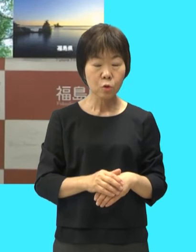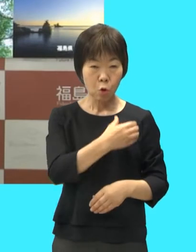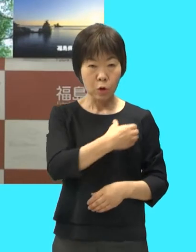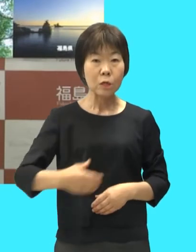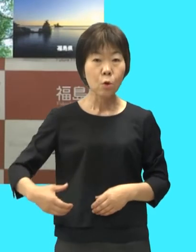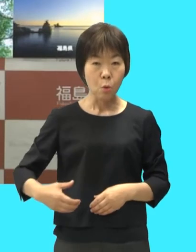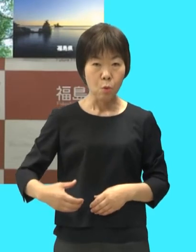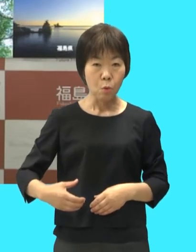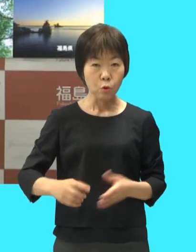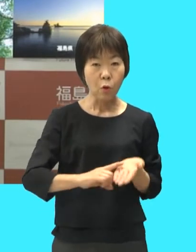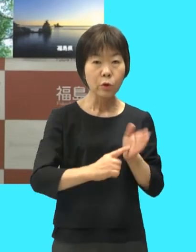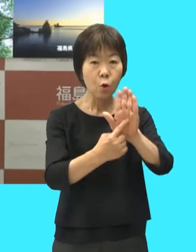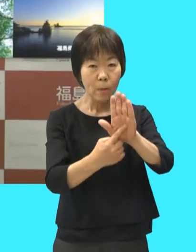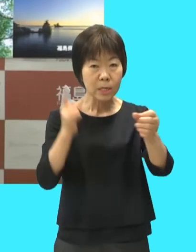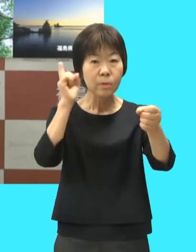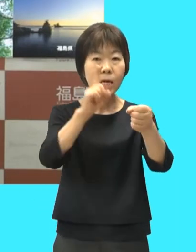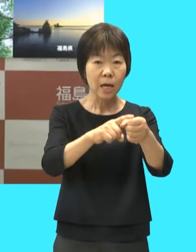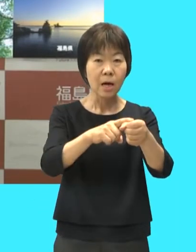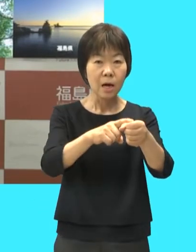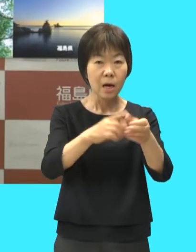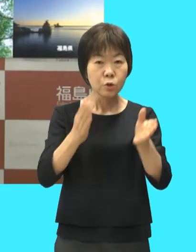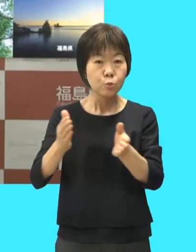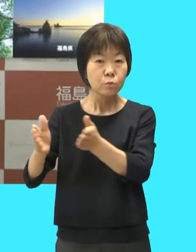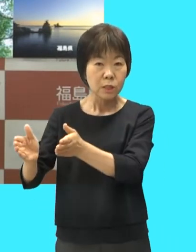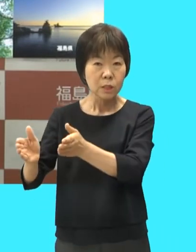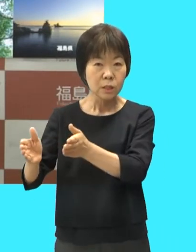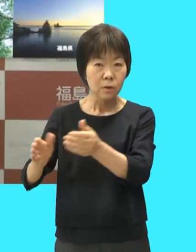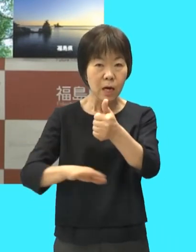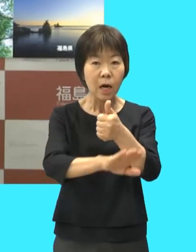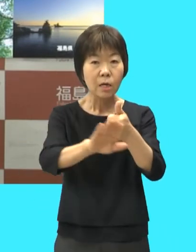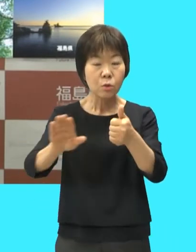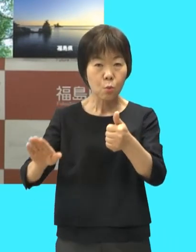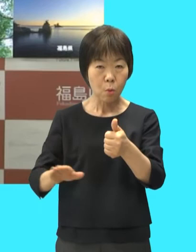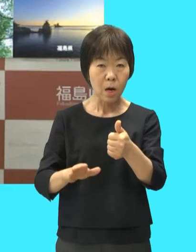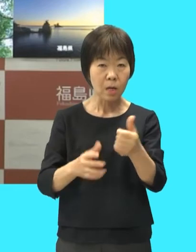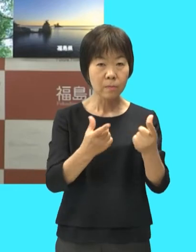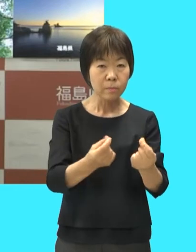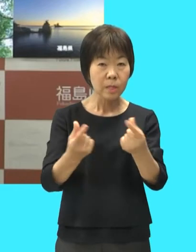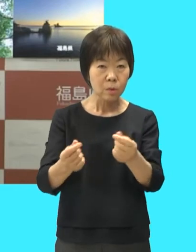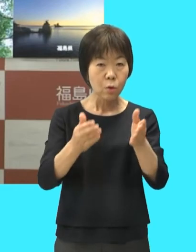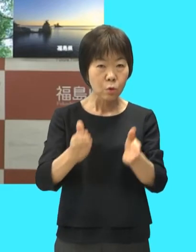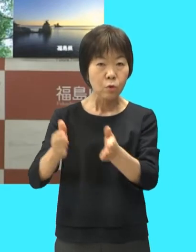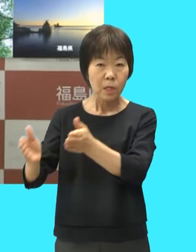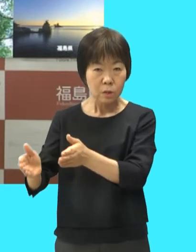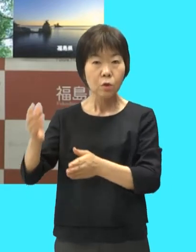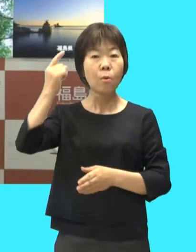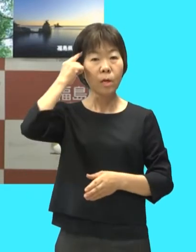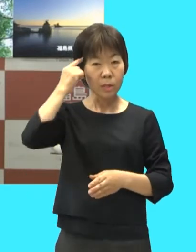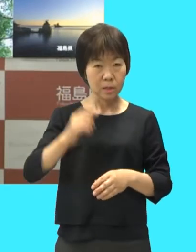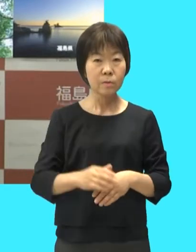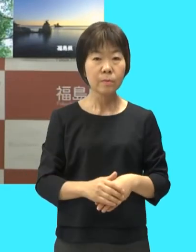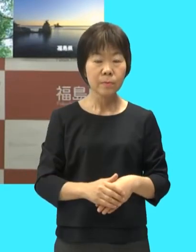補表明に向けたこの準備というのは環境というのはこう着々と整ってきているんじゃないかなと思っているんです